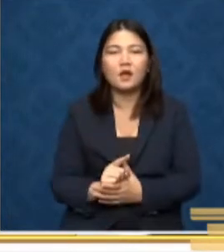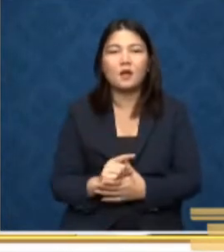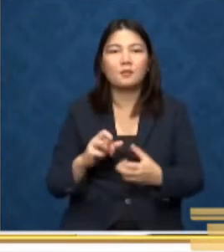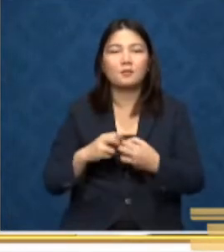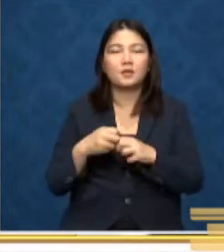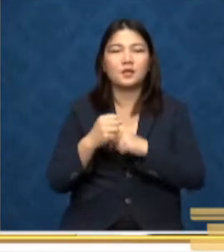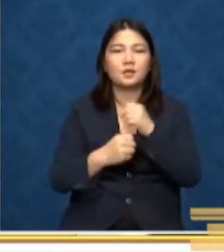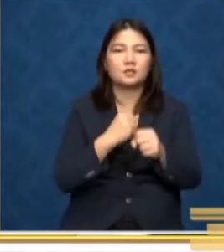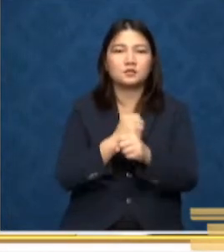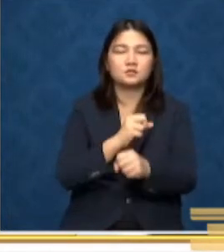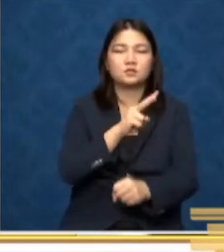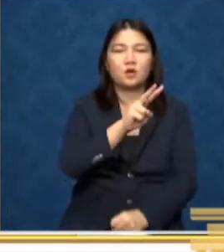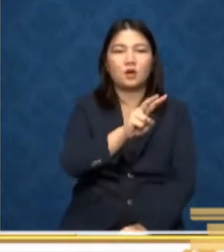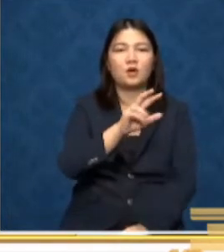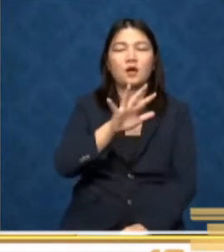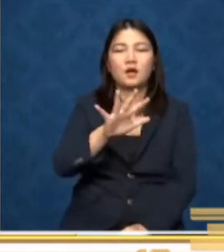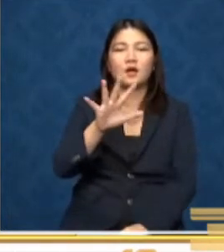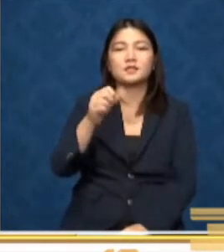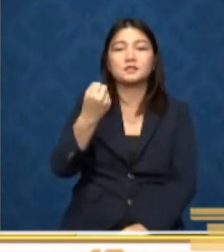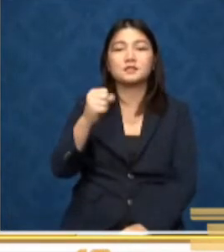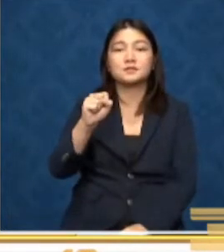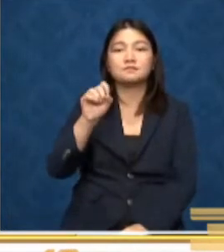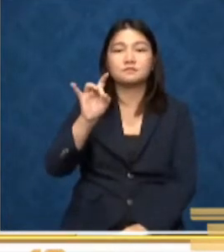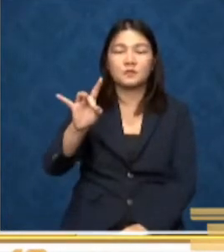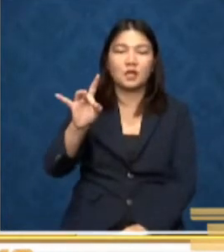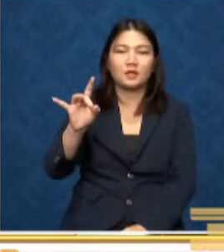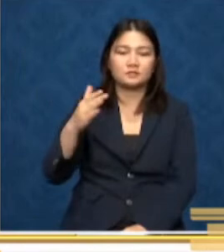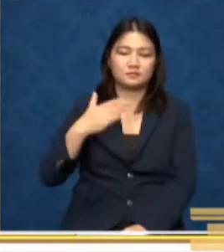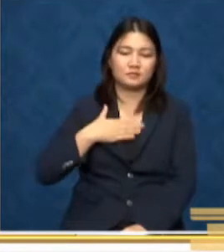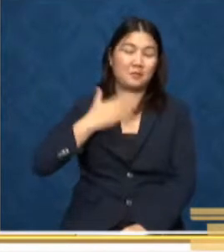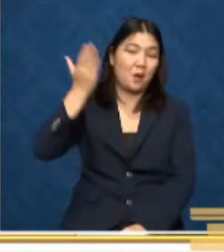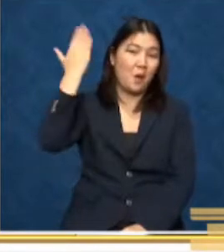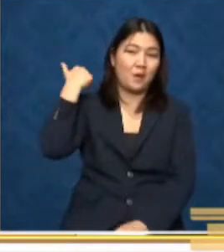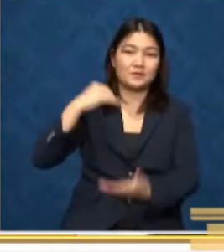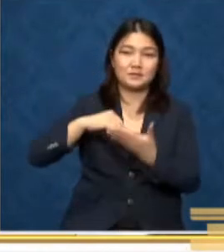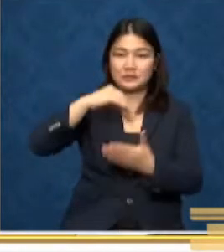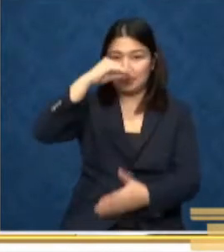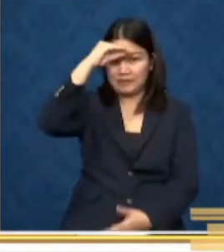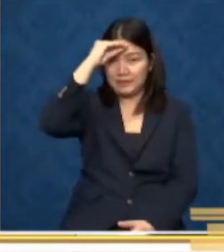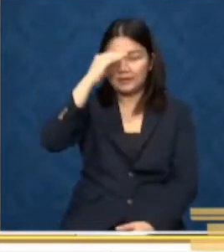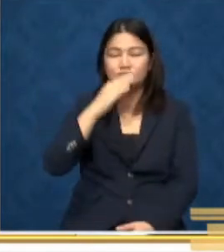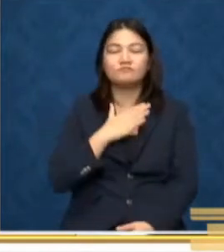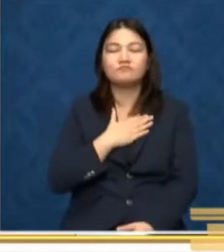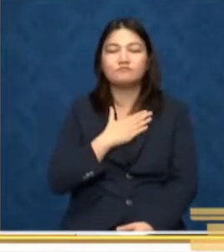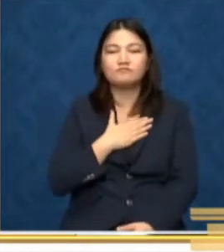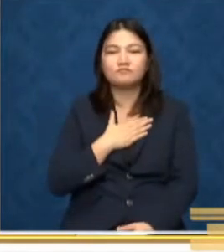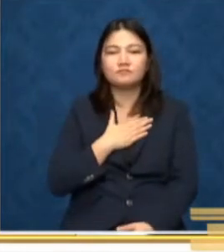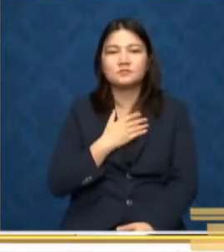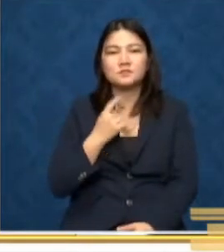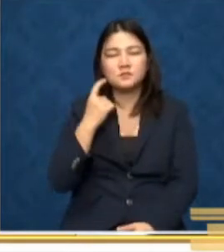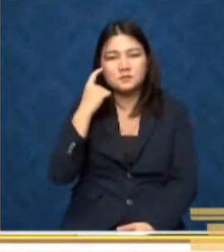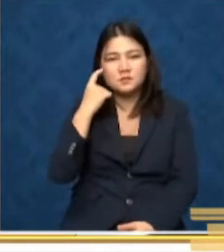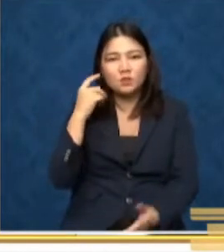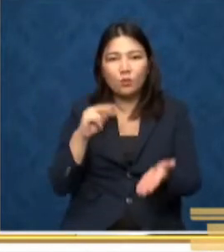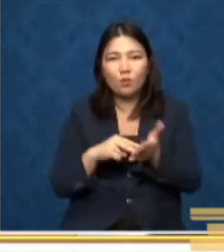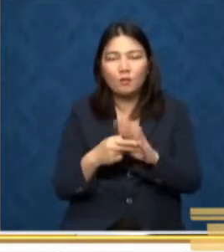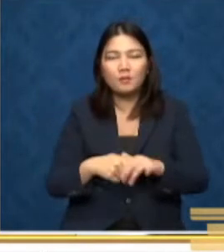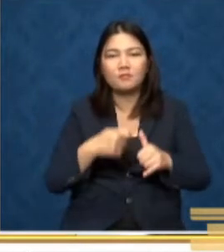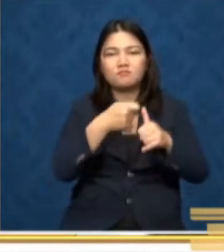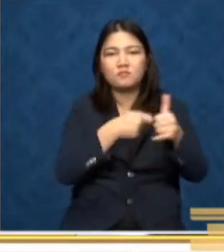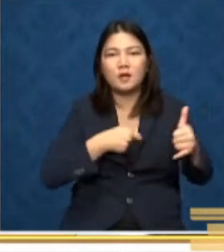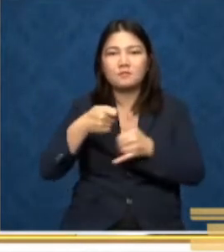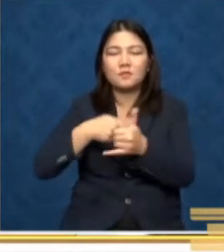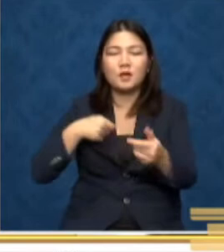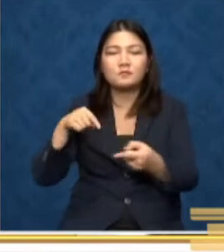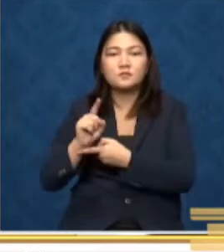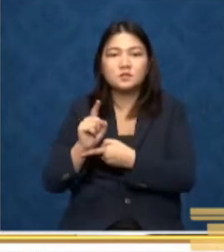ในปี2518ตอนนั้นผมเป็นนิสิตนักศึกษาได้เกิดการสังหารหมู่ขึ้นมา